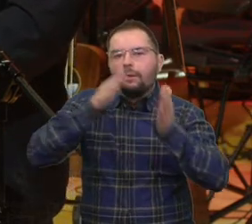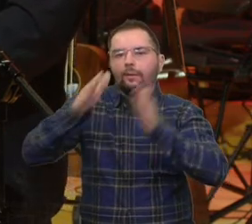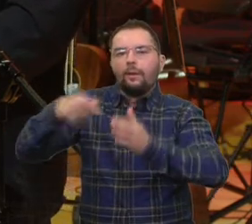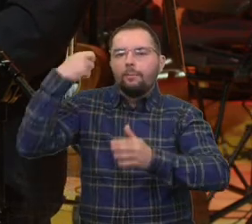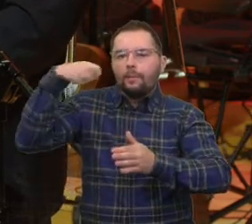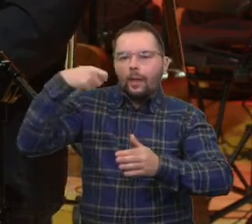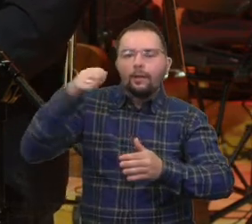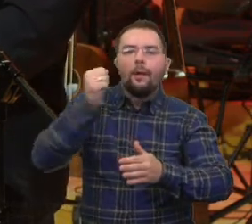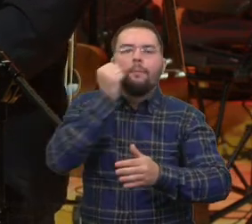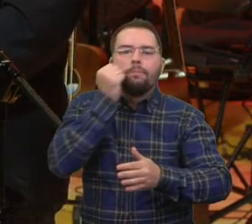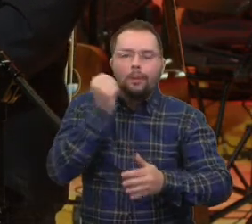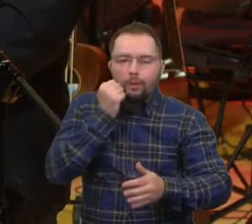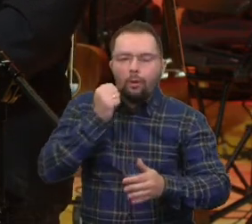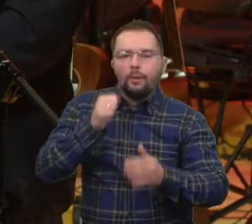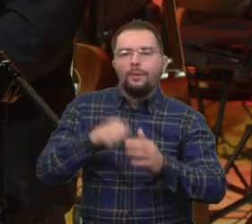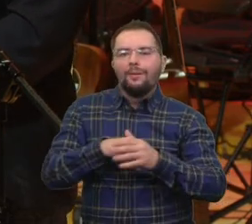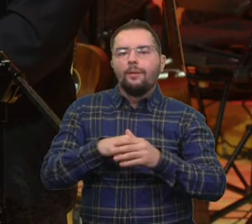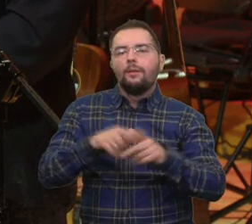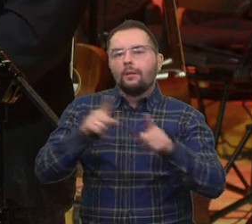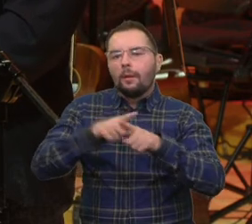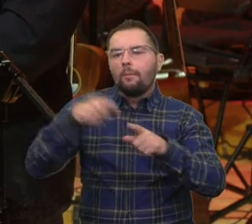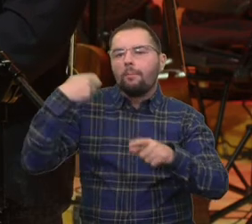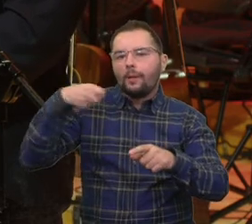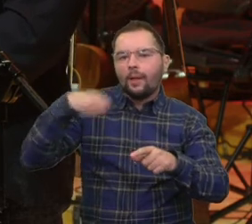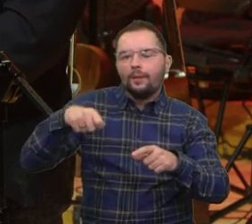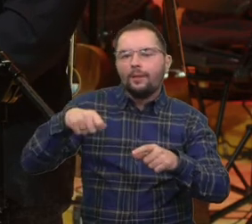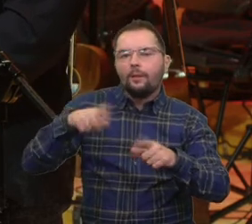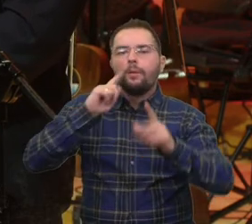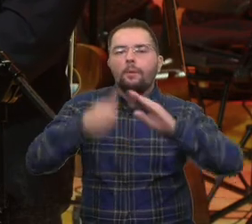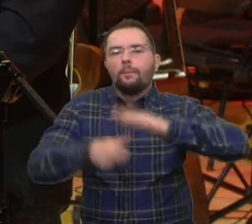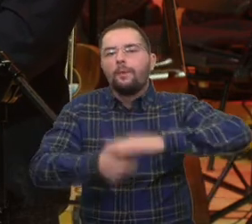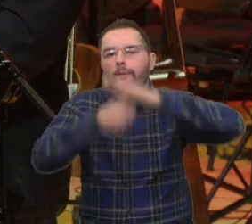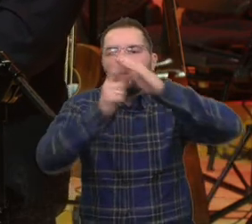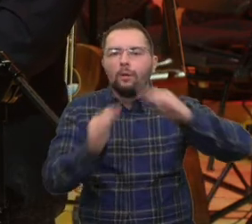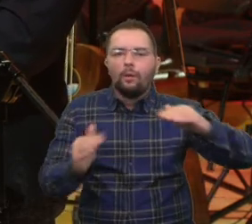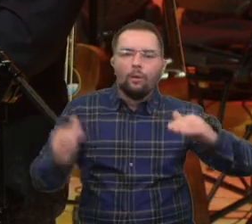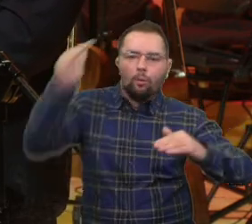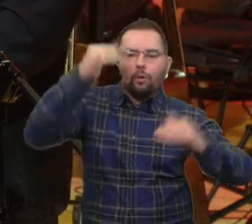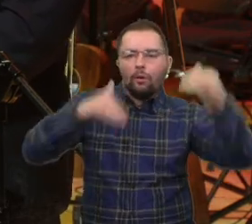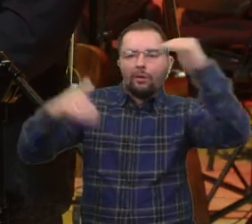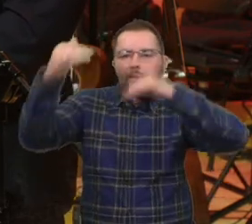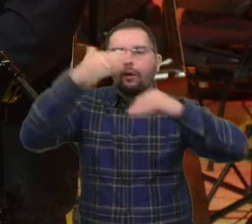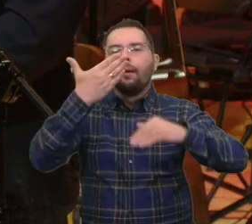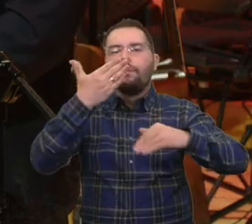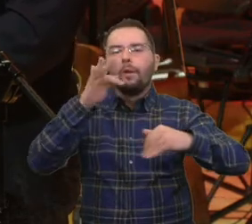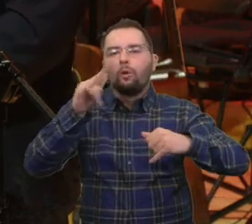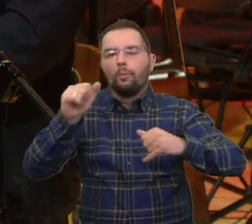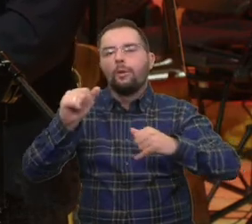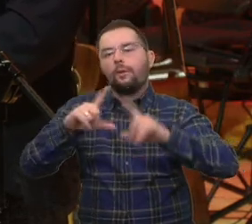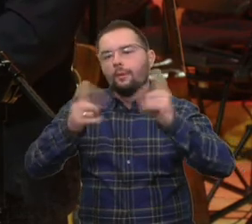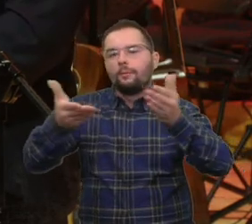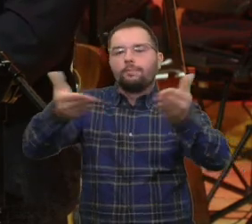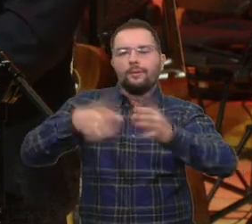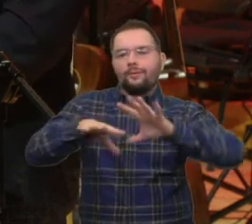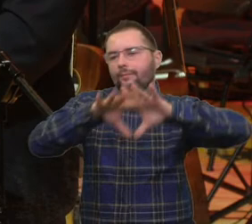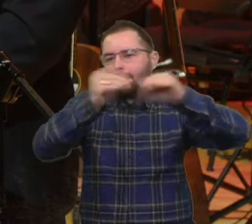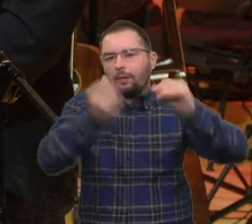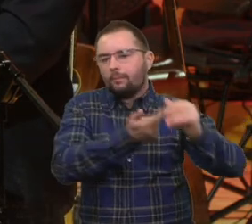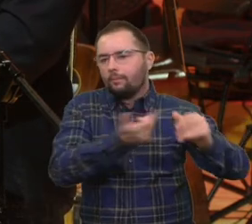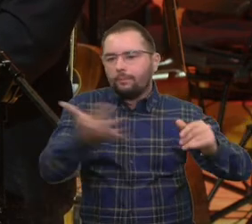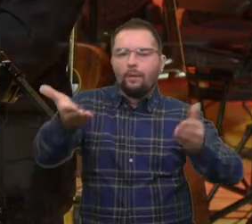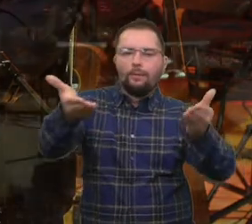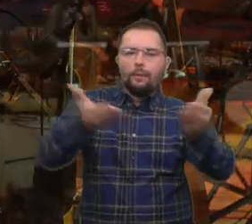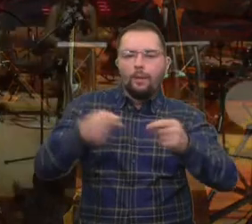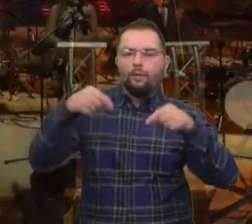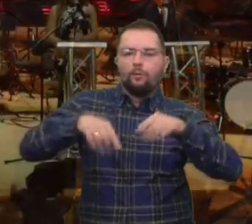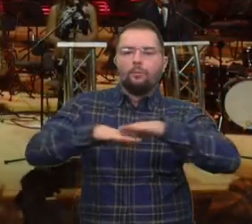Wołosz, prezydent miasta Bytom. Kazimierz Karolczak, przewodniczący zarządu Górnośląsko-Zagłębiowskiej Metropolii. Zapraszamy bardzo serdecznie do nas na